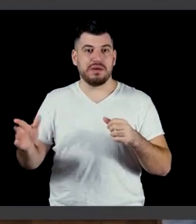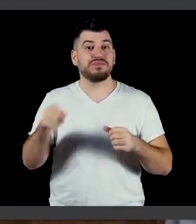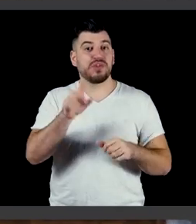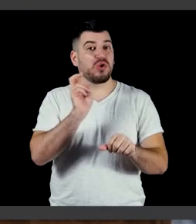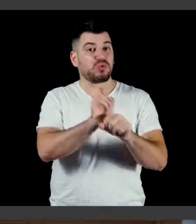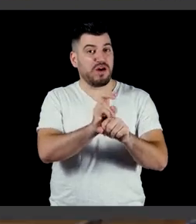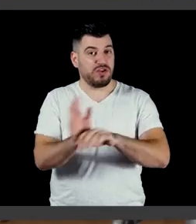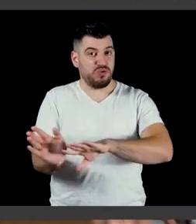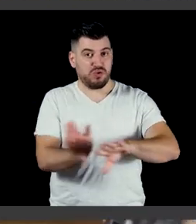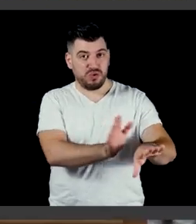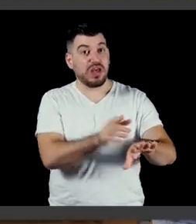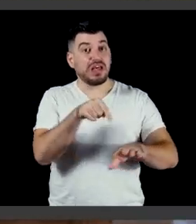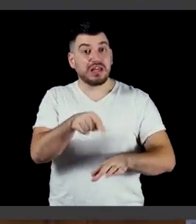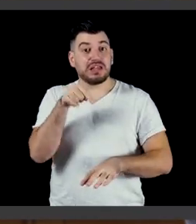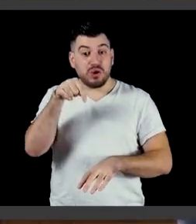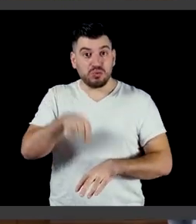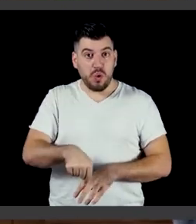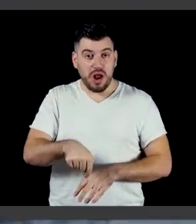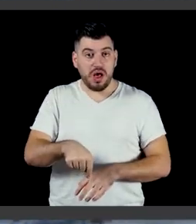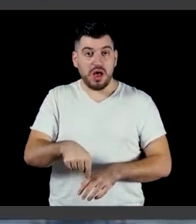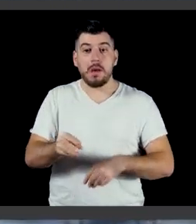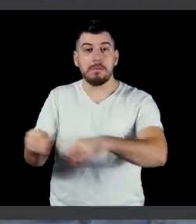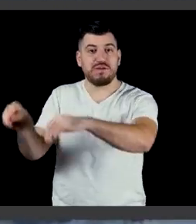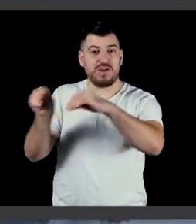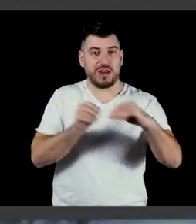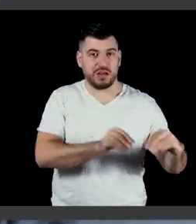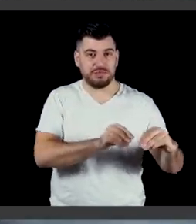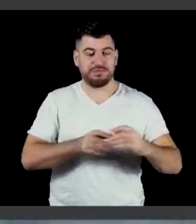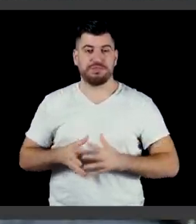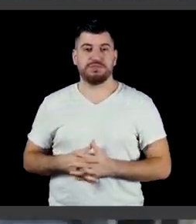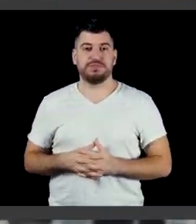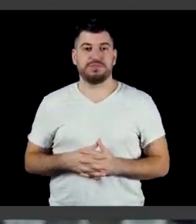άκρη και έτσι όπως είναι θα πάρω μία μεμβράνη